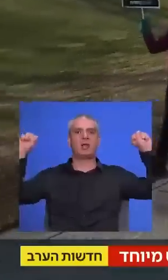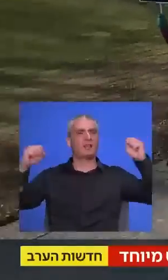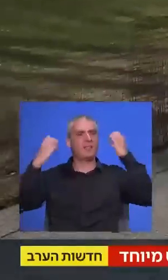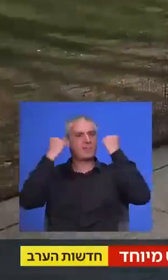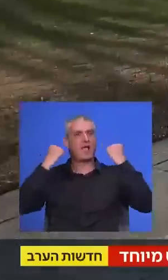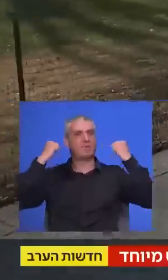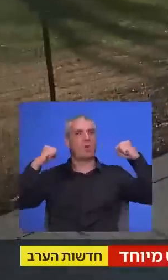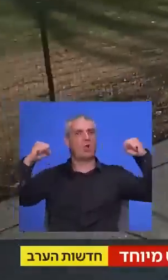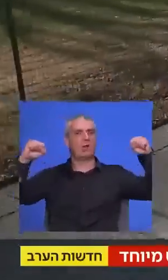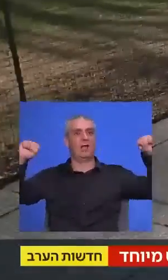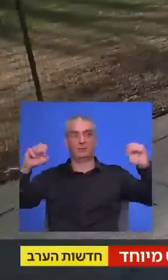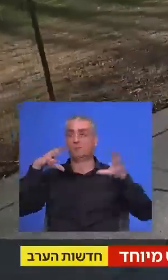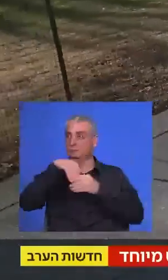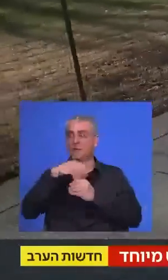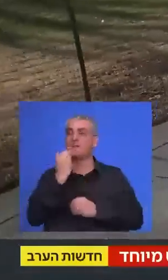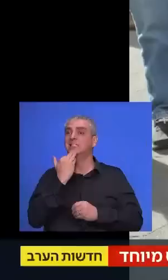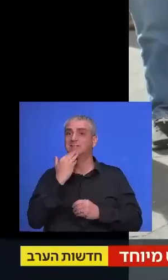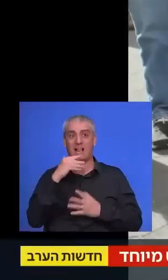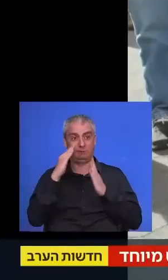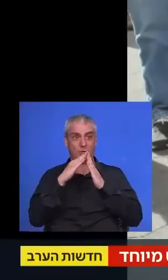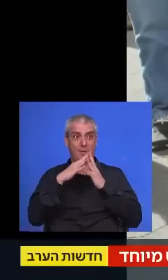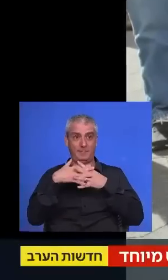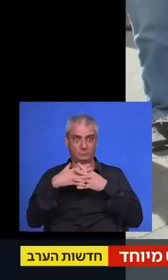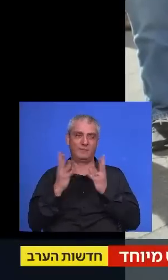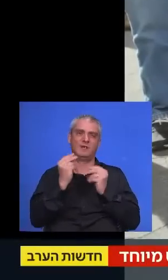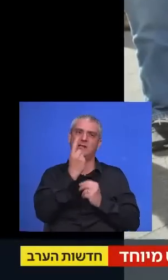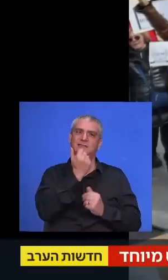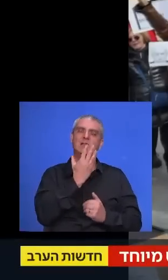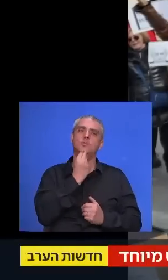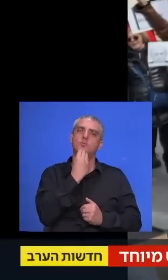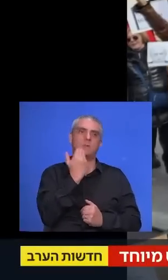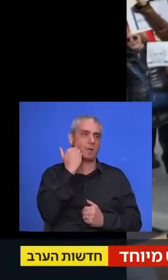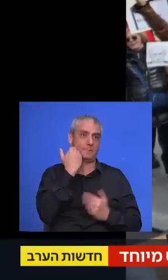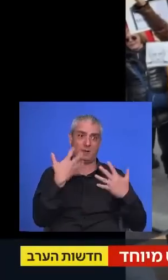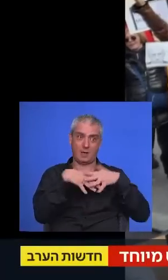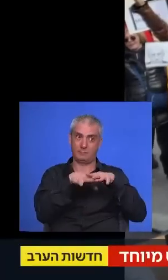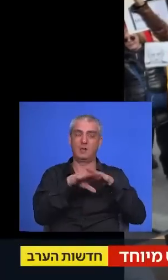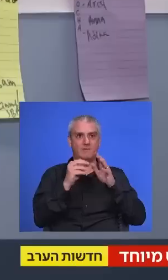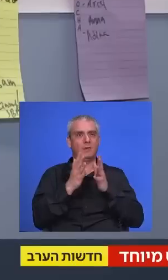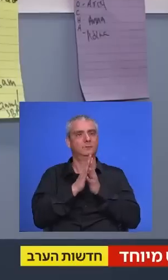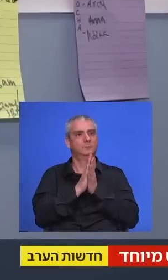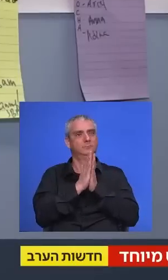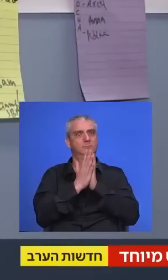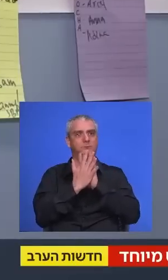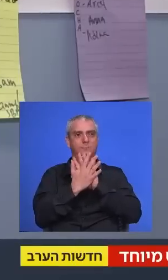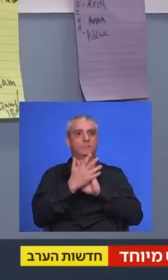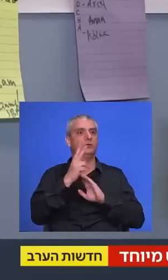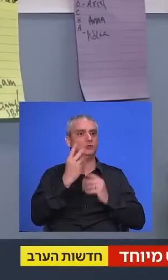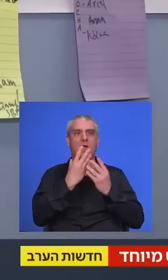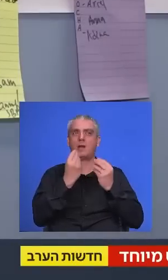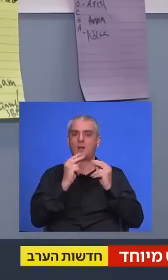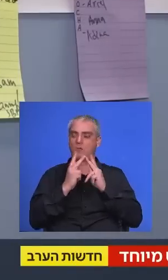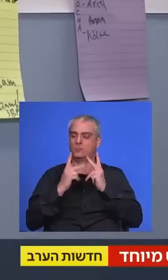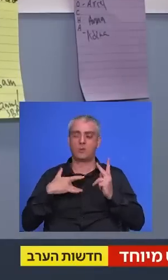הקהל מעורב, הרבה ישראלים המתגוררים בארצות הברית וקצת יהודים אמריקנים, אבל היחס הולך ומשתנה. יש לא מעט